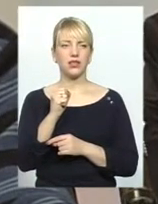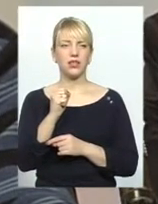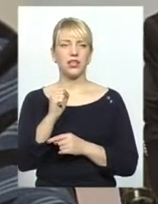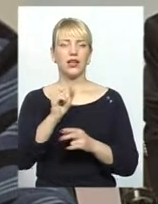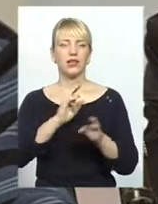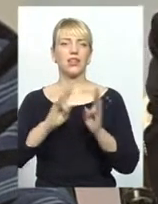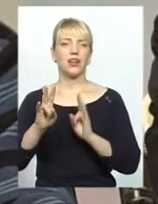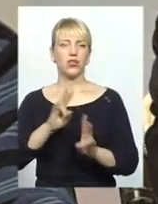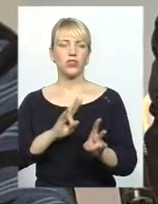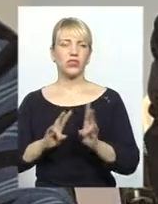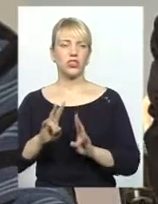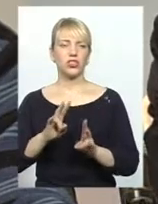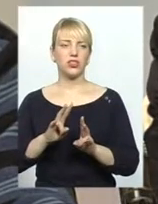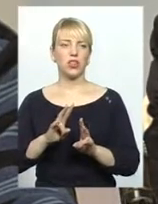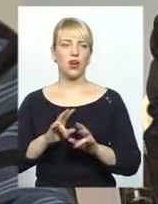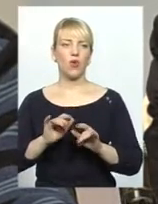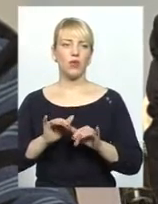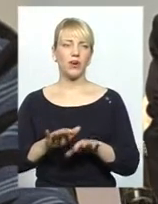антитерористична